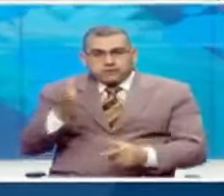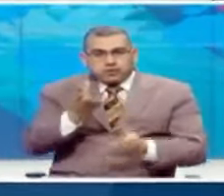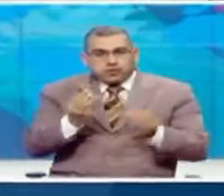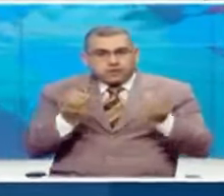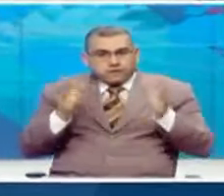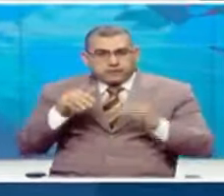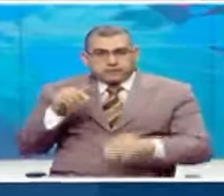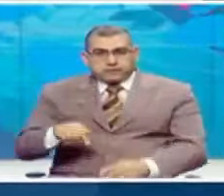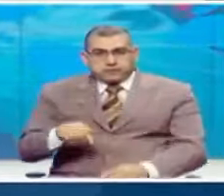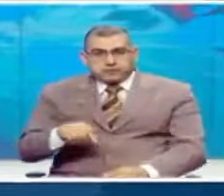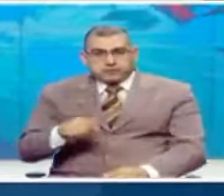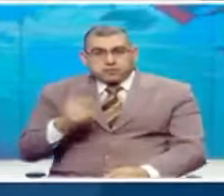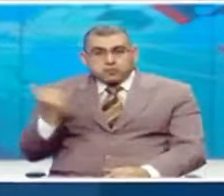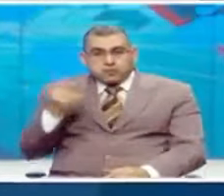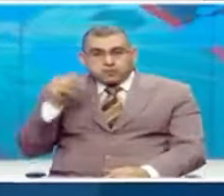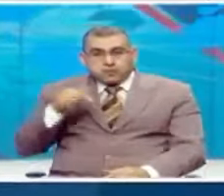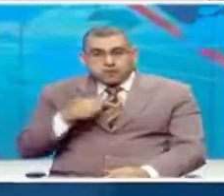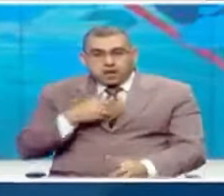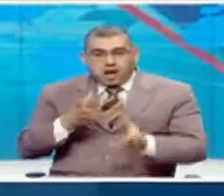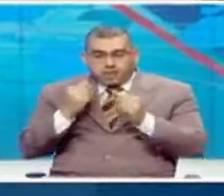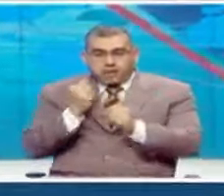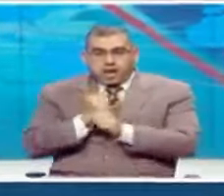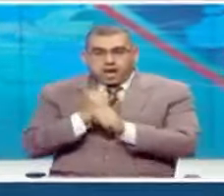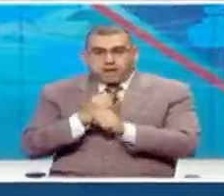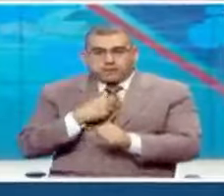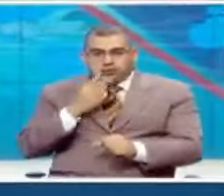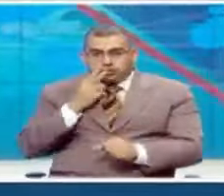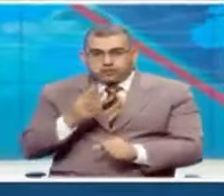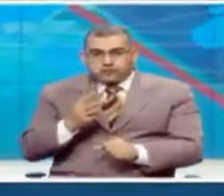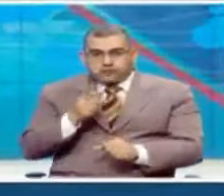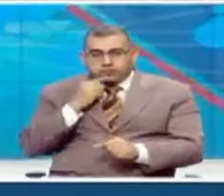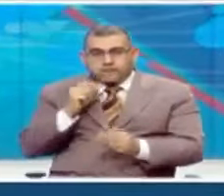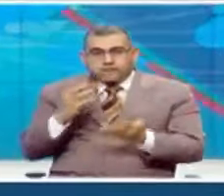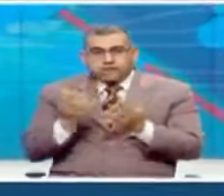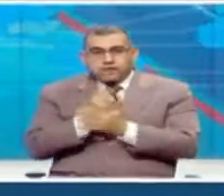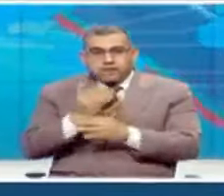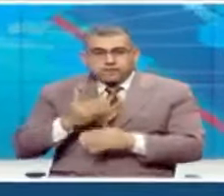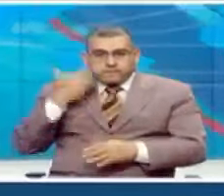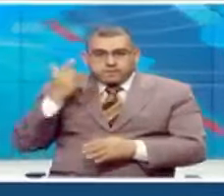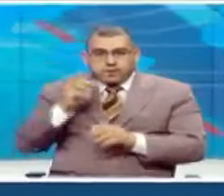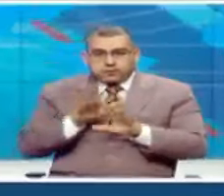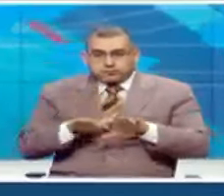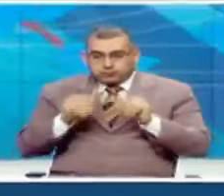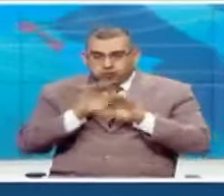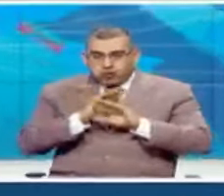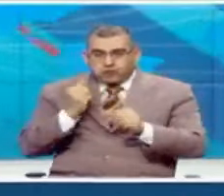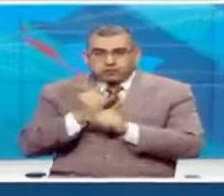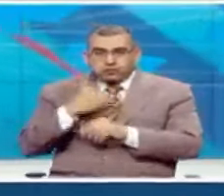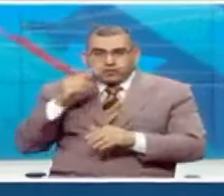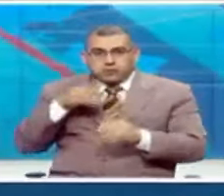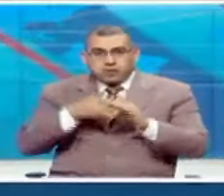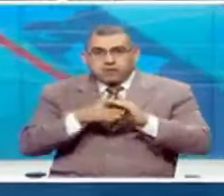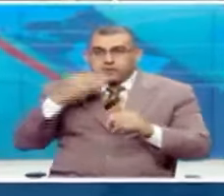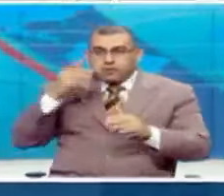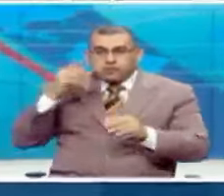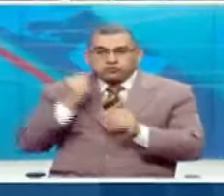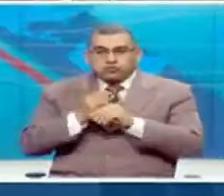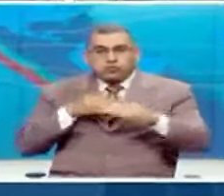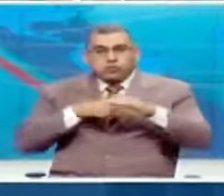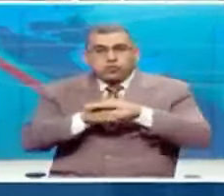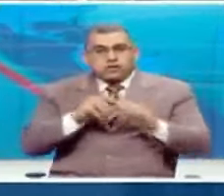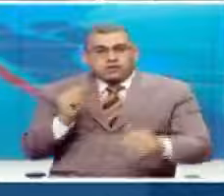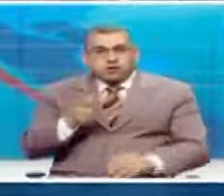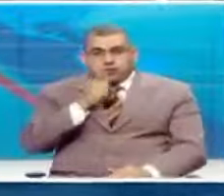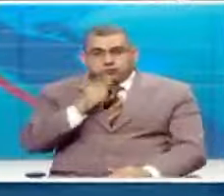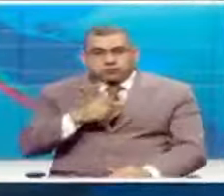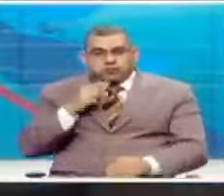كتيرة، يعني أهم حاجة فيها إن أنا باخد عملي. توفرنا فرص عمل، ممكن لما نكمل كلية لما نخش في الوظيفة على طول. إذن